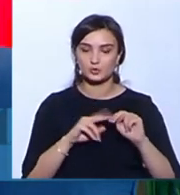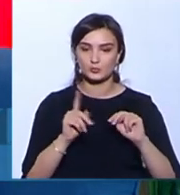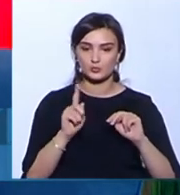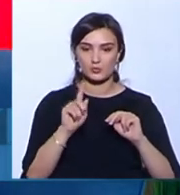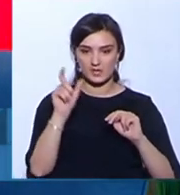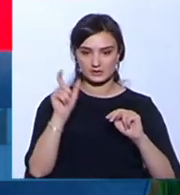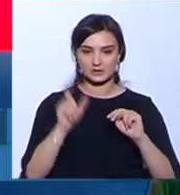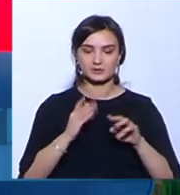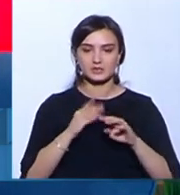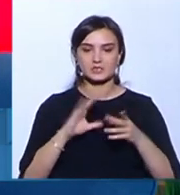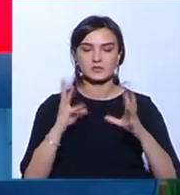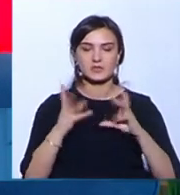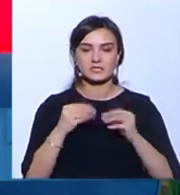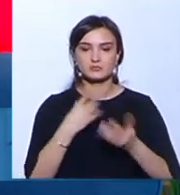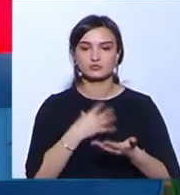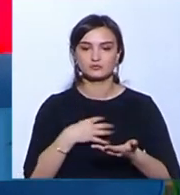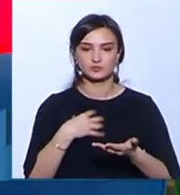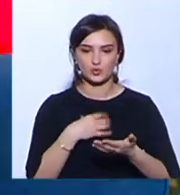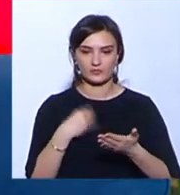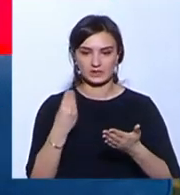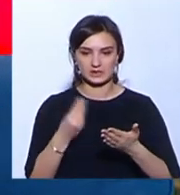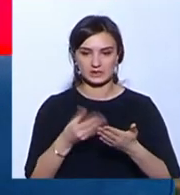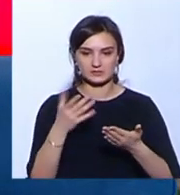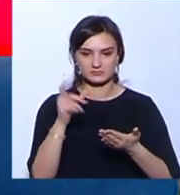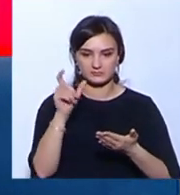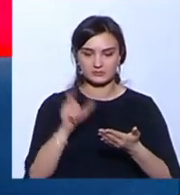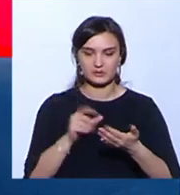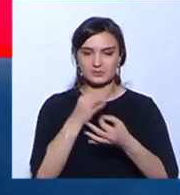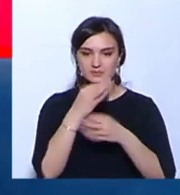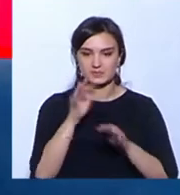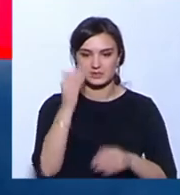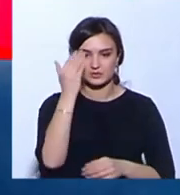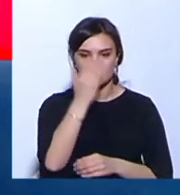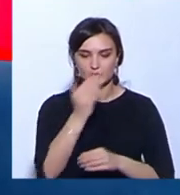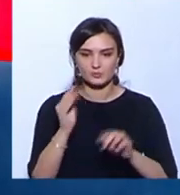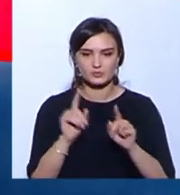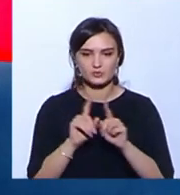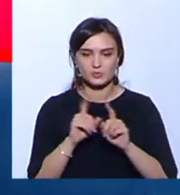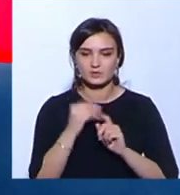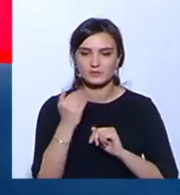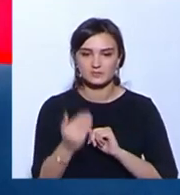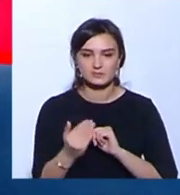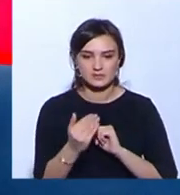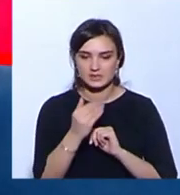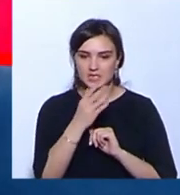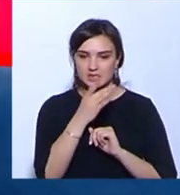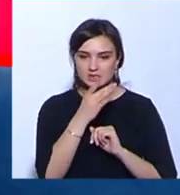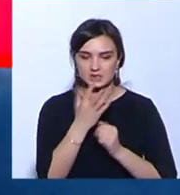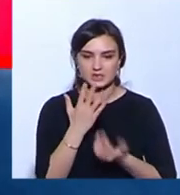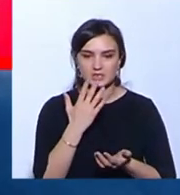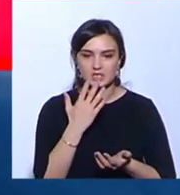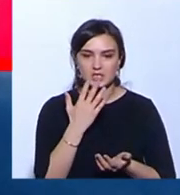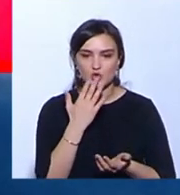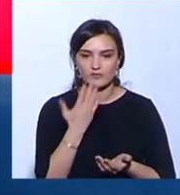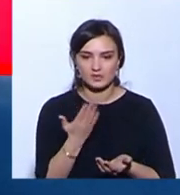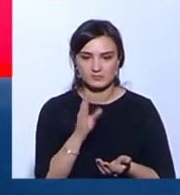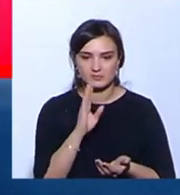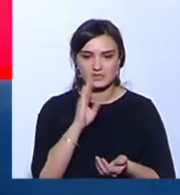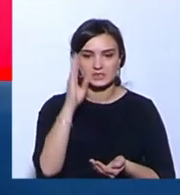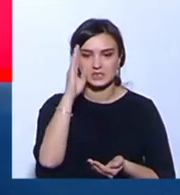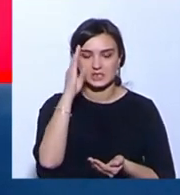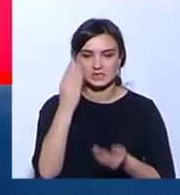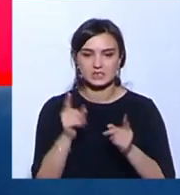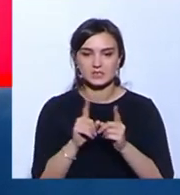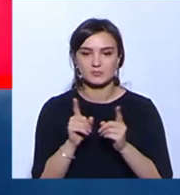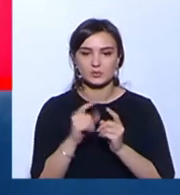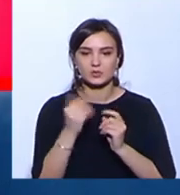გაუსვათ. ადამიანი არის ყველაზე მნიშვნელოვანი ღირებულება ნებისმიერ საზოგადოებაში. მიუხედავად მისი ასაკისა, სქესისა, ეთნიკური კუთვნილებისა, მიუხედავად